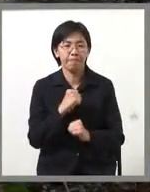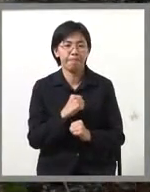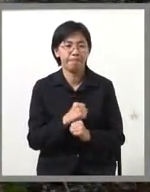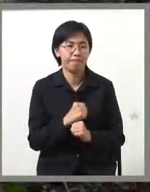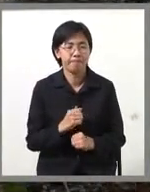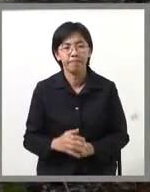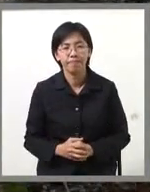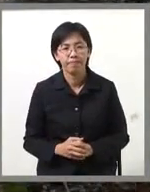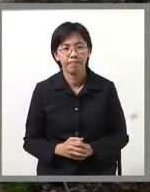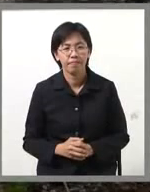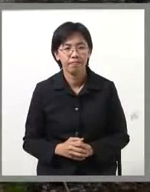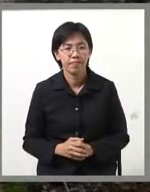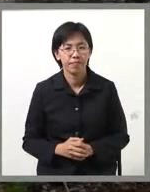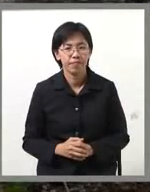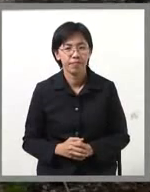ง